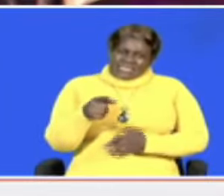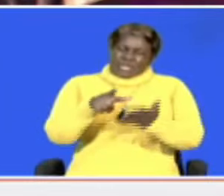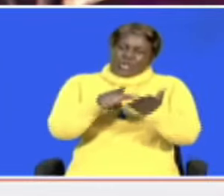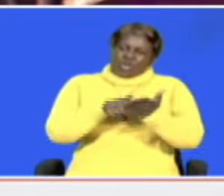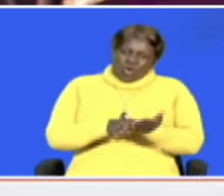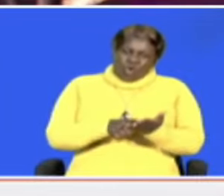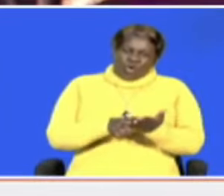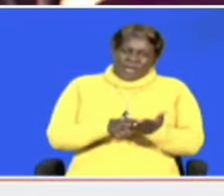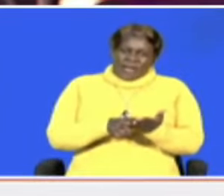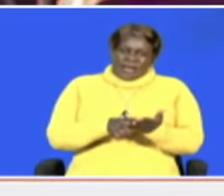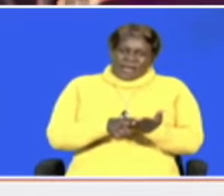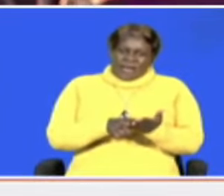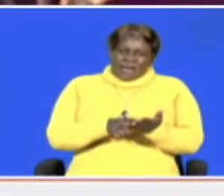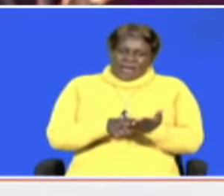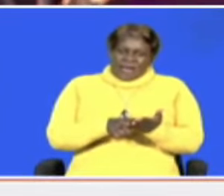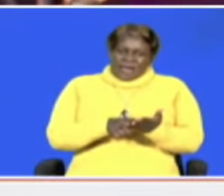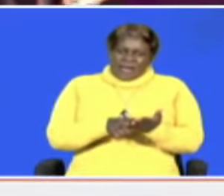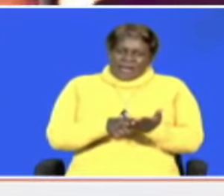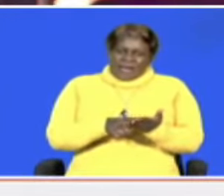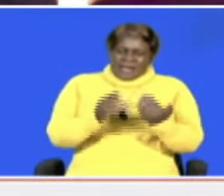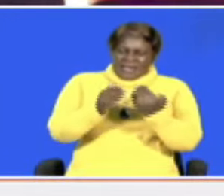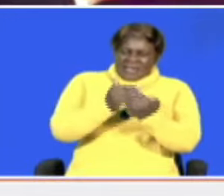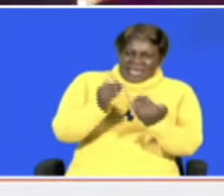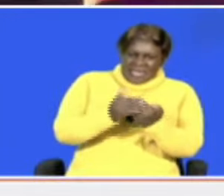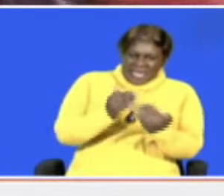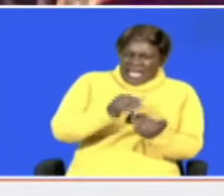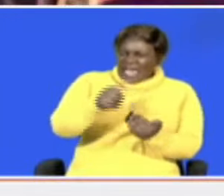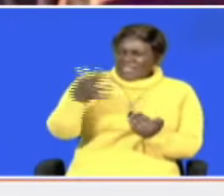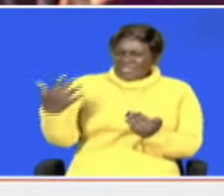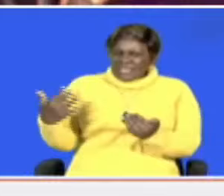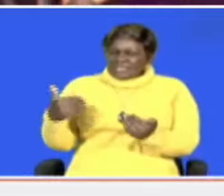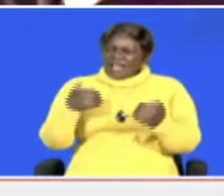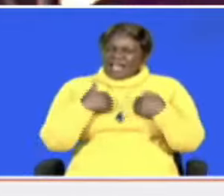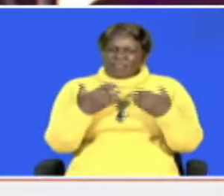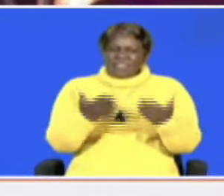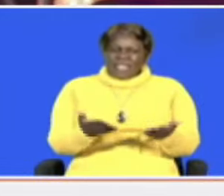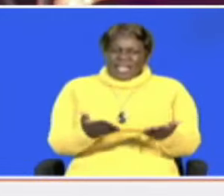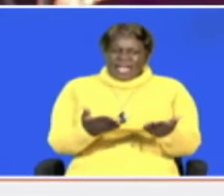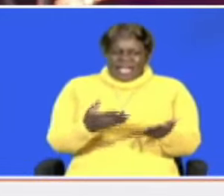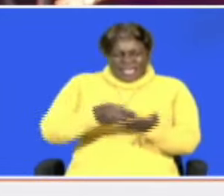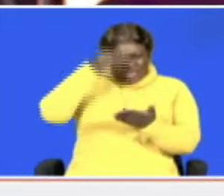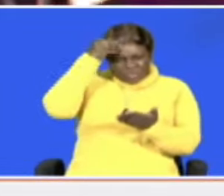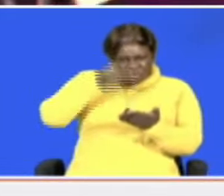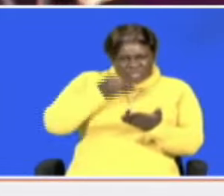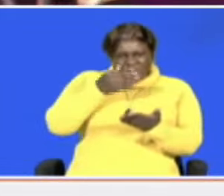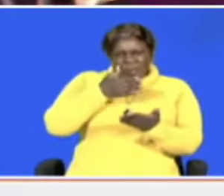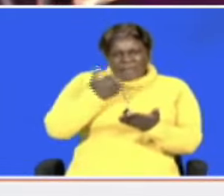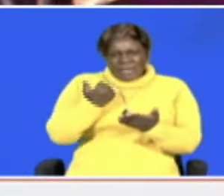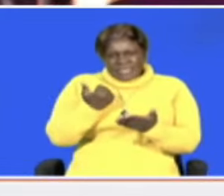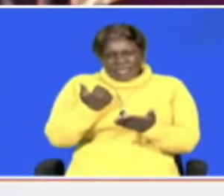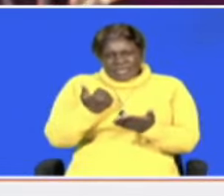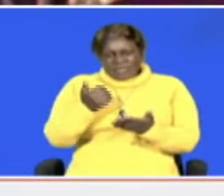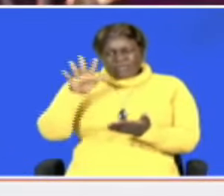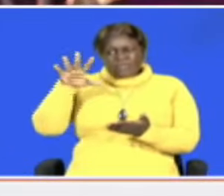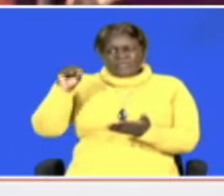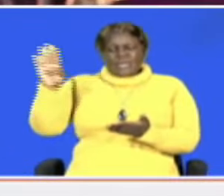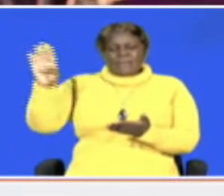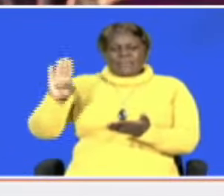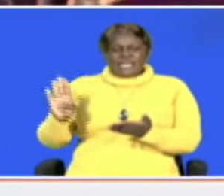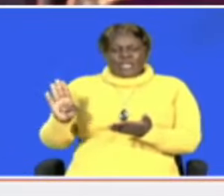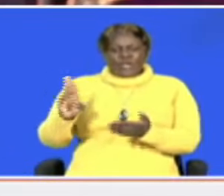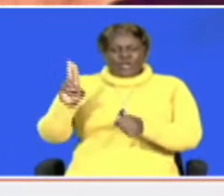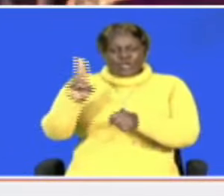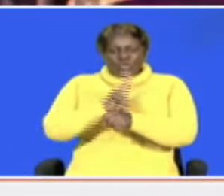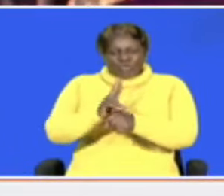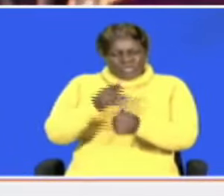na maneno ya healthcare na maneno hii mambo yote tuko nayo, maneno ya elimu 650 billion. Hapaa